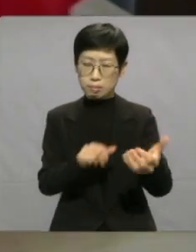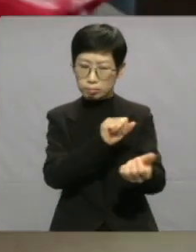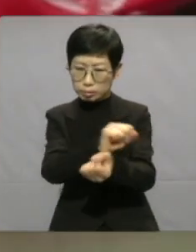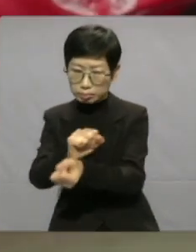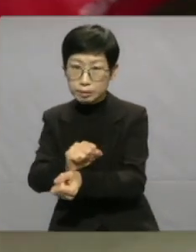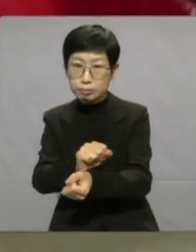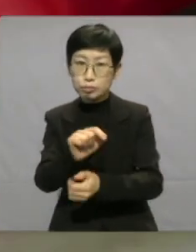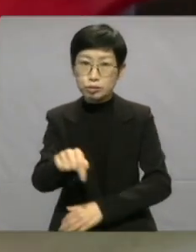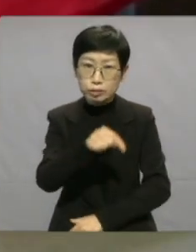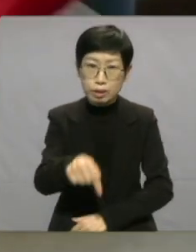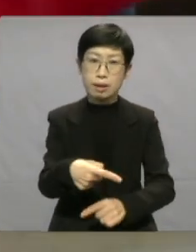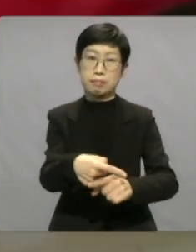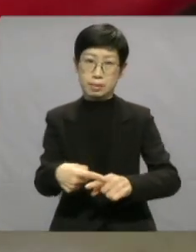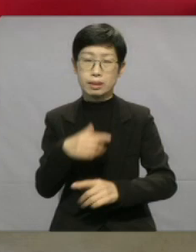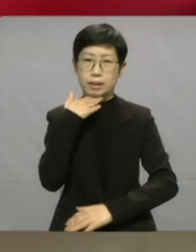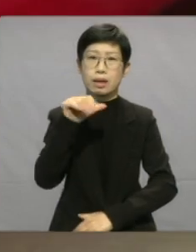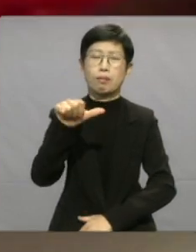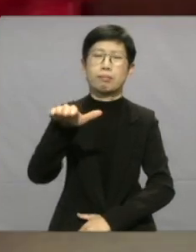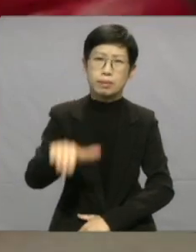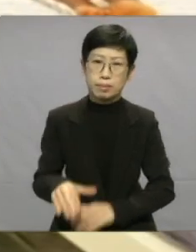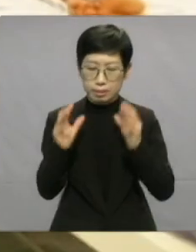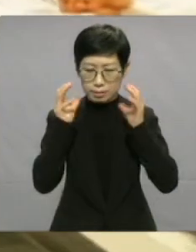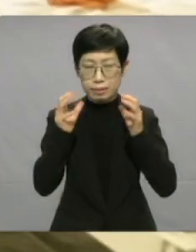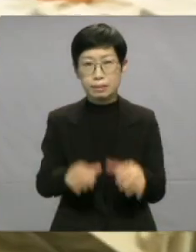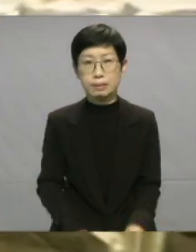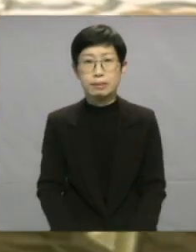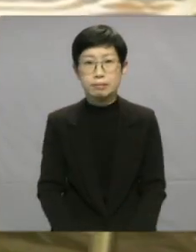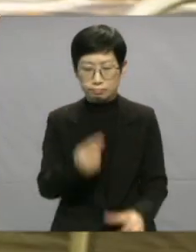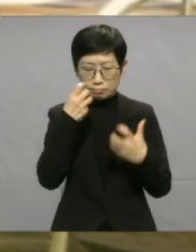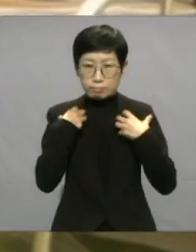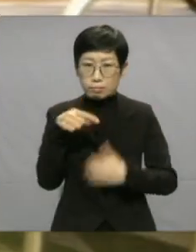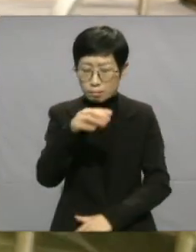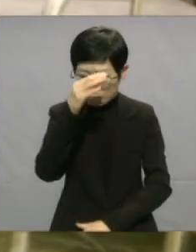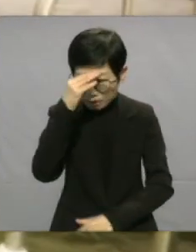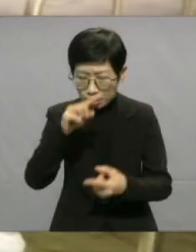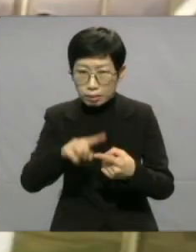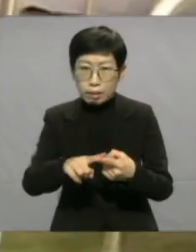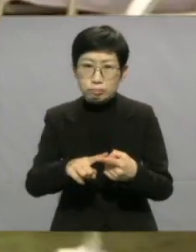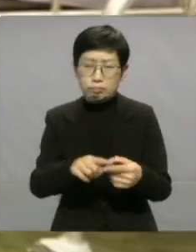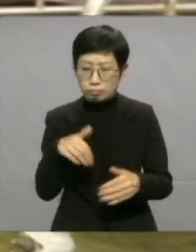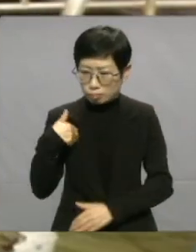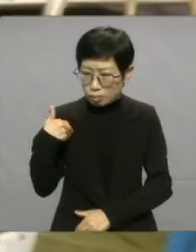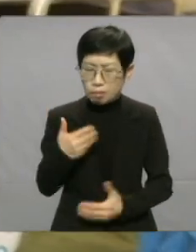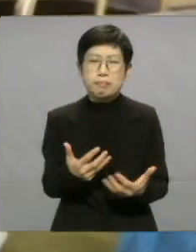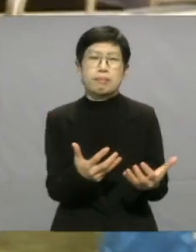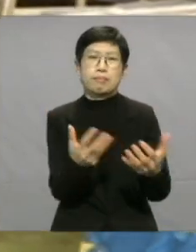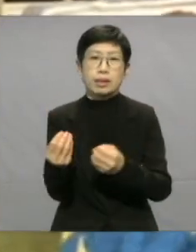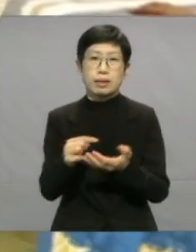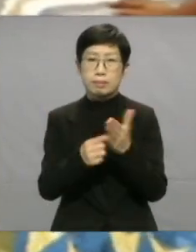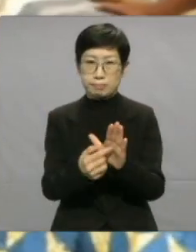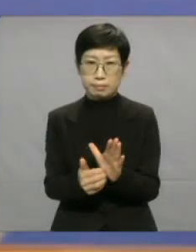중 절반 이상이 5세 미만의 어린이였습니다. 당국은 이 질병에 대해 아직 모르는 것이 너무 많다고